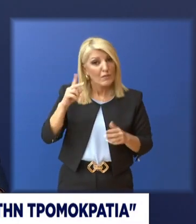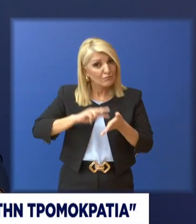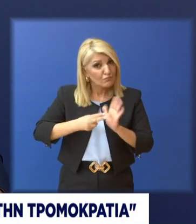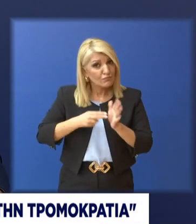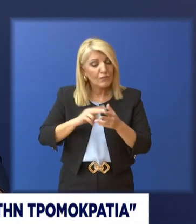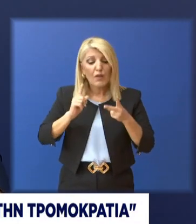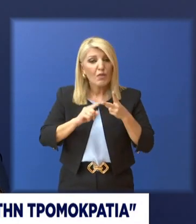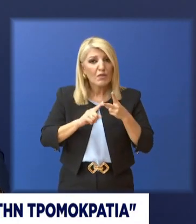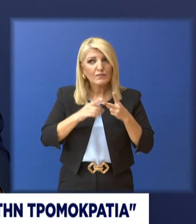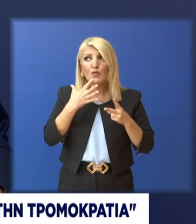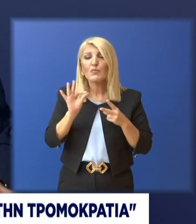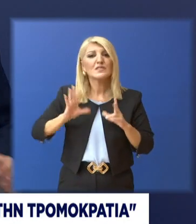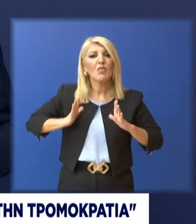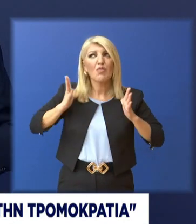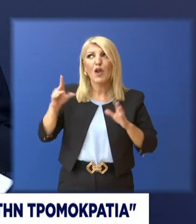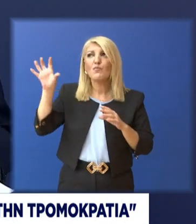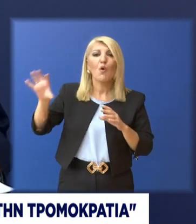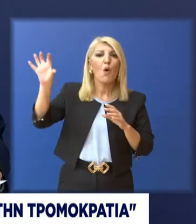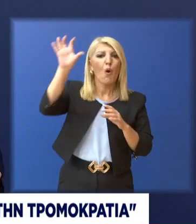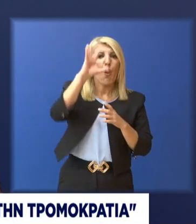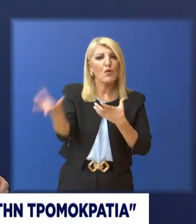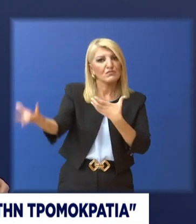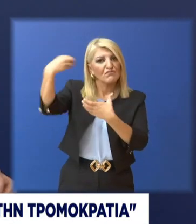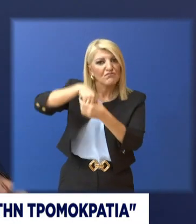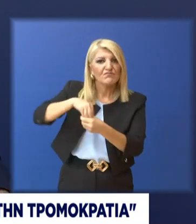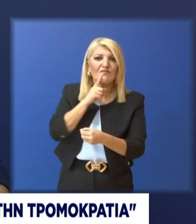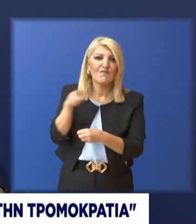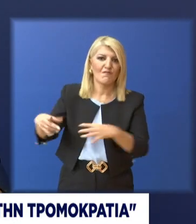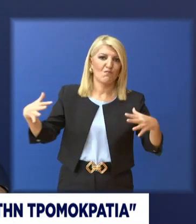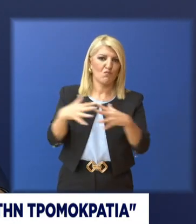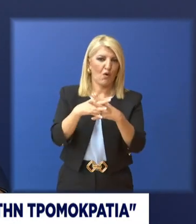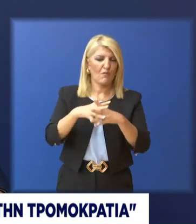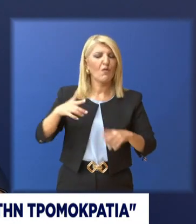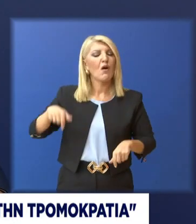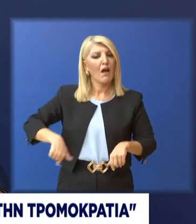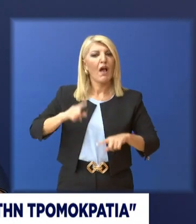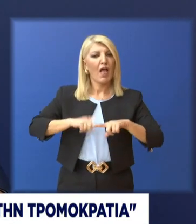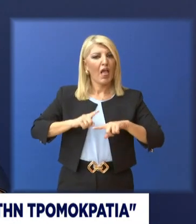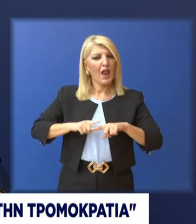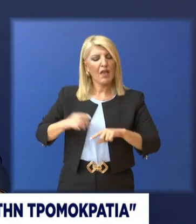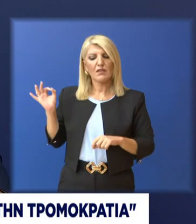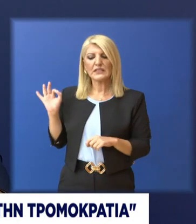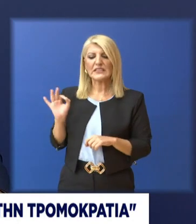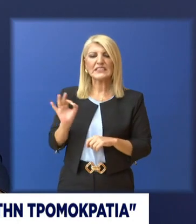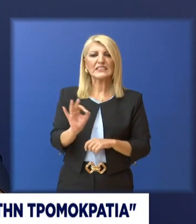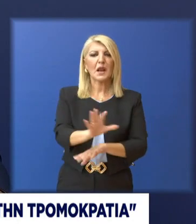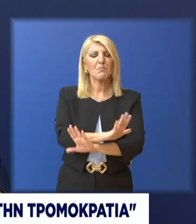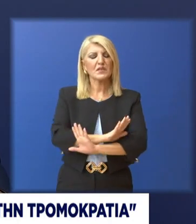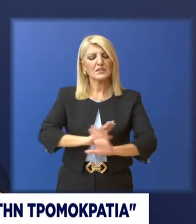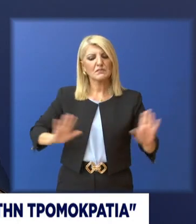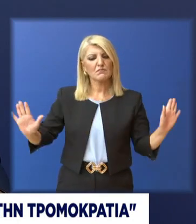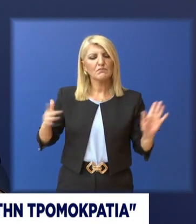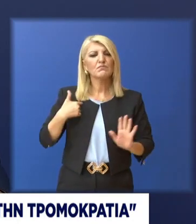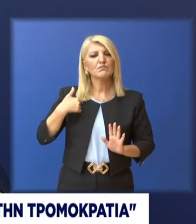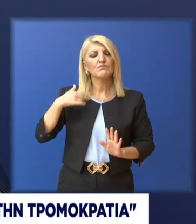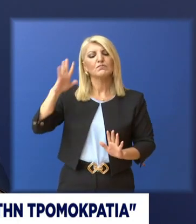εμπλοκή και άλλων χωρών η ελλάδα παραμένει συνεπής στην εξωτερική πολιτική αρχών που ακολουθεί και πήρε από